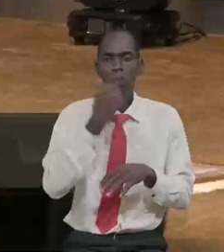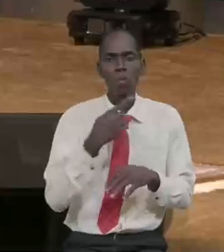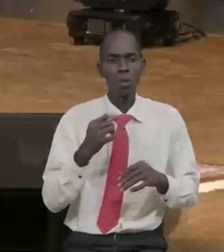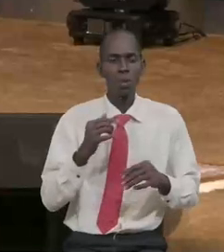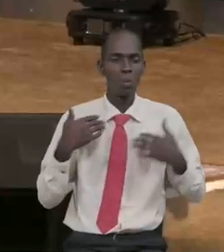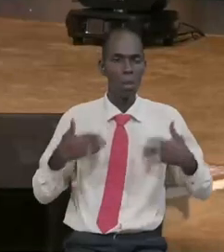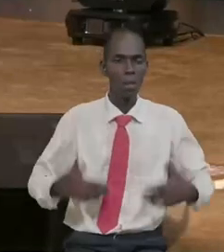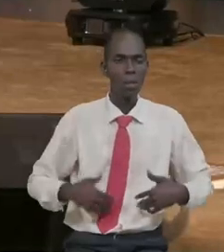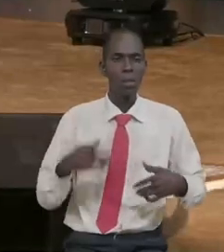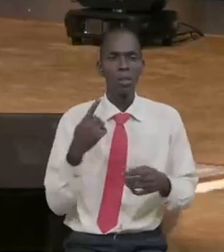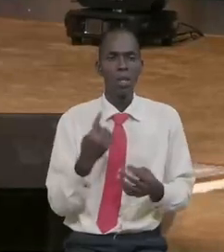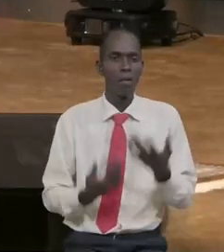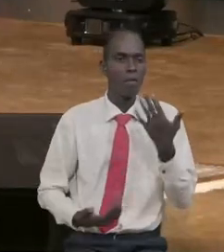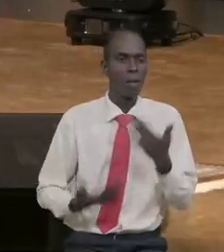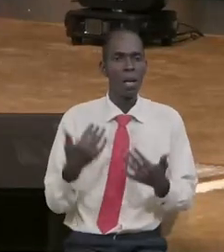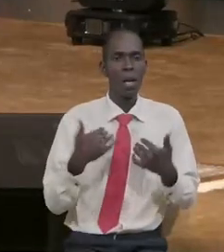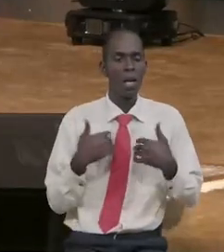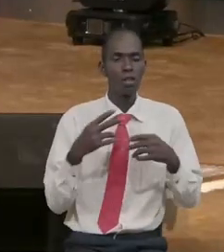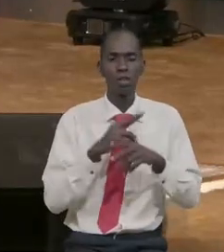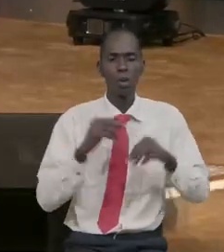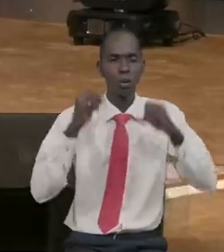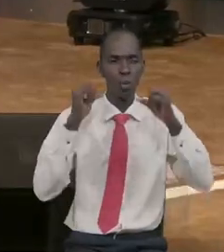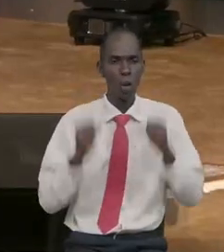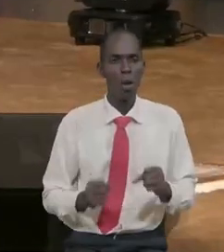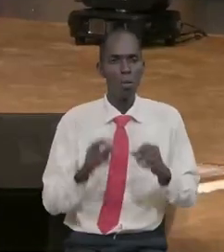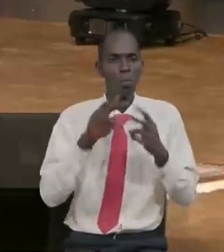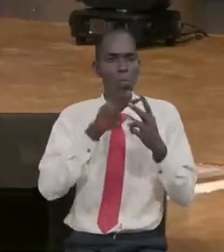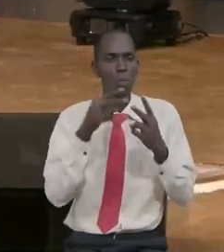aucun pouvoir sur le corps de ces hommes,